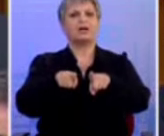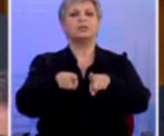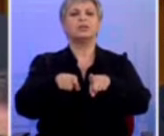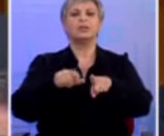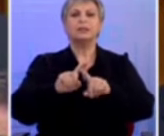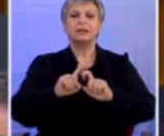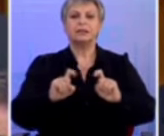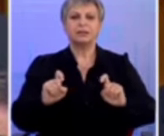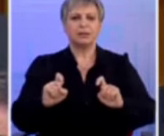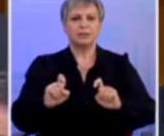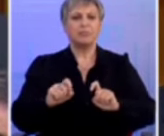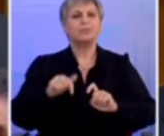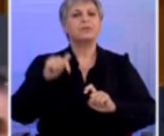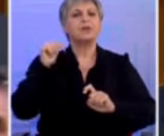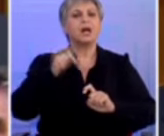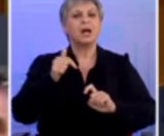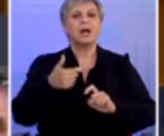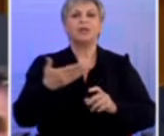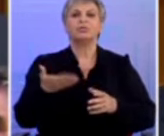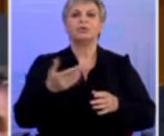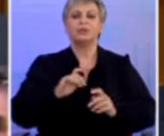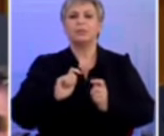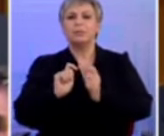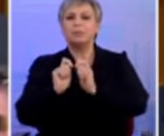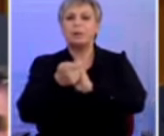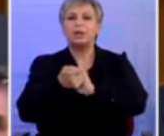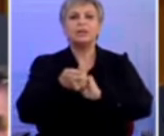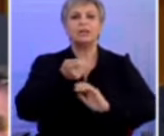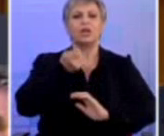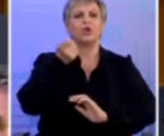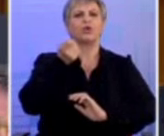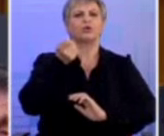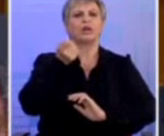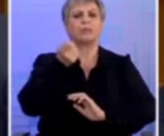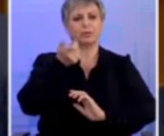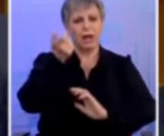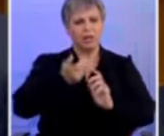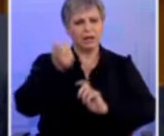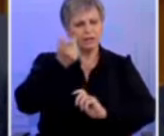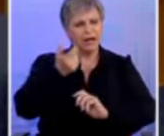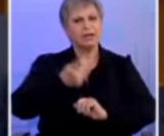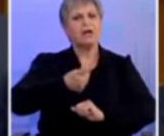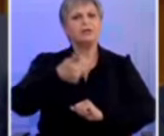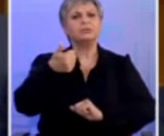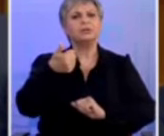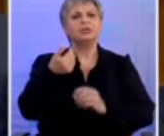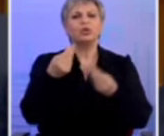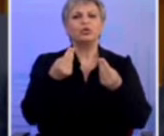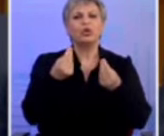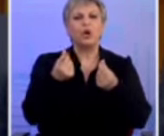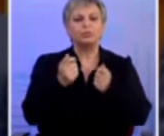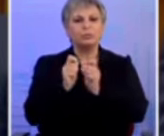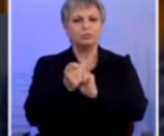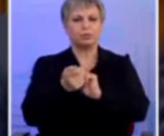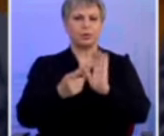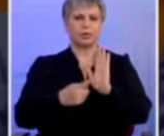αναγκαία απομείωση αναδιάρθρωση του χρέους. Κακά τα ψέματα. Και εγώ γνωρίζω ότι σε